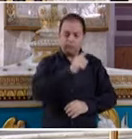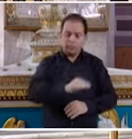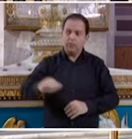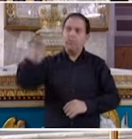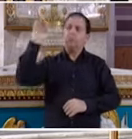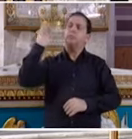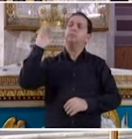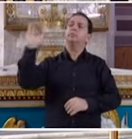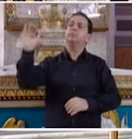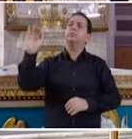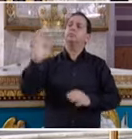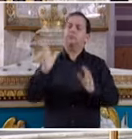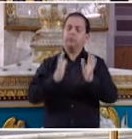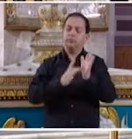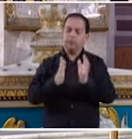Απόστολε,